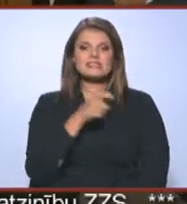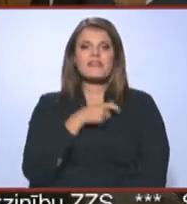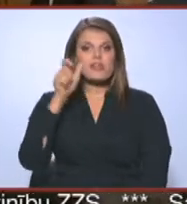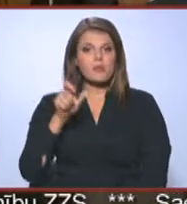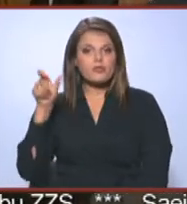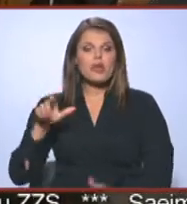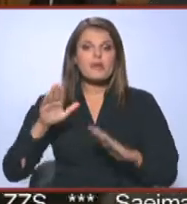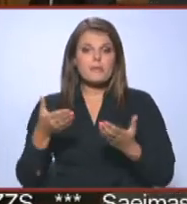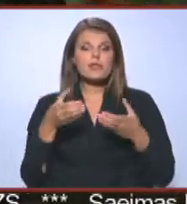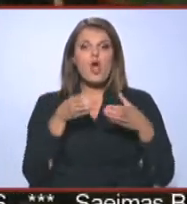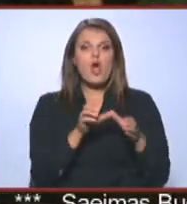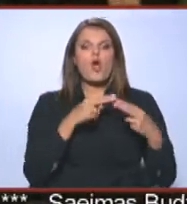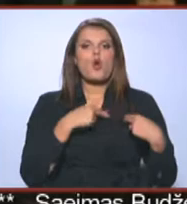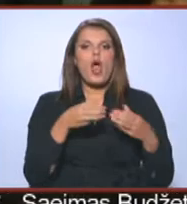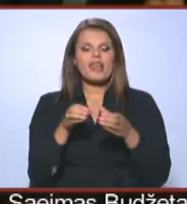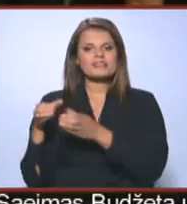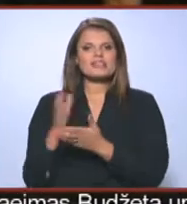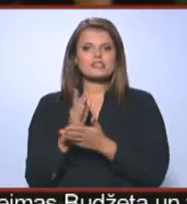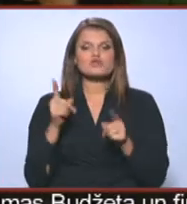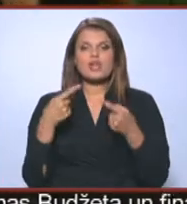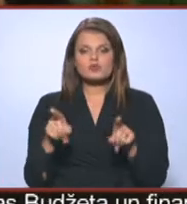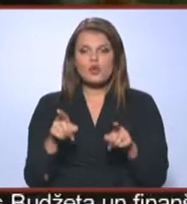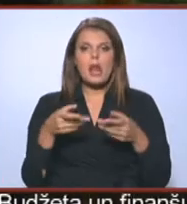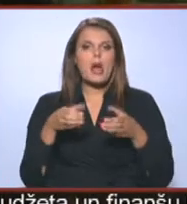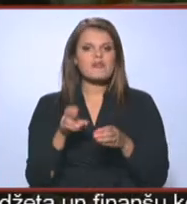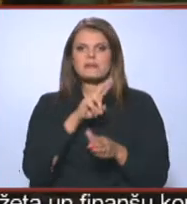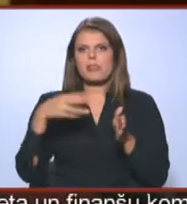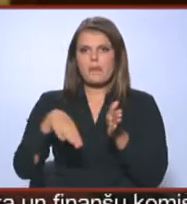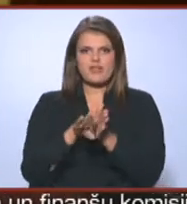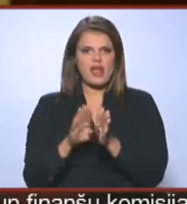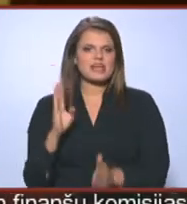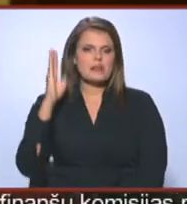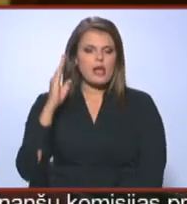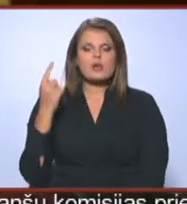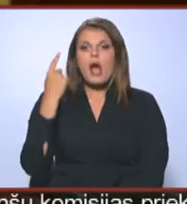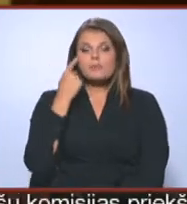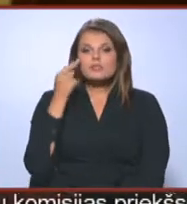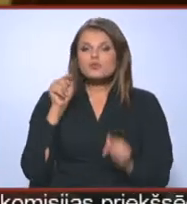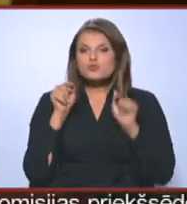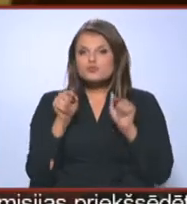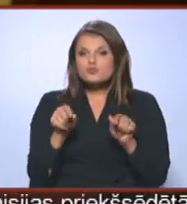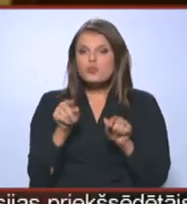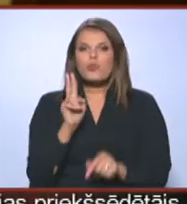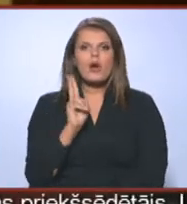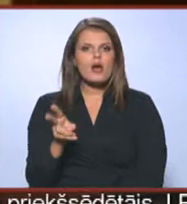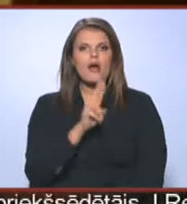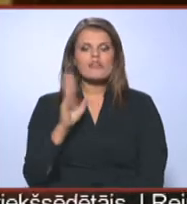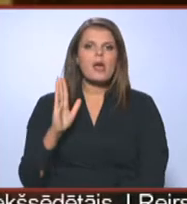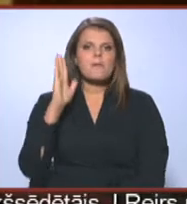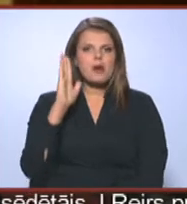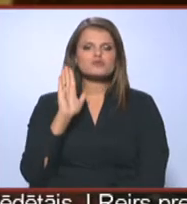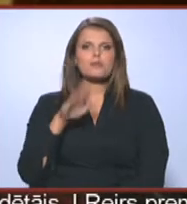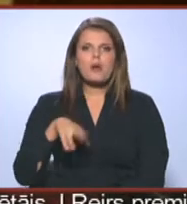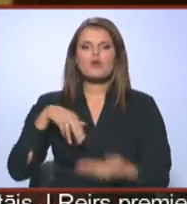bet koalīcijā esošā Nacionālā apvienība balsošanā nepiedalījās. Apzinoties to, ka nebalsojot